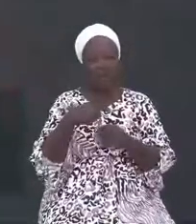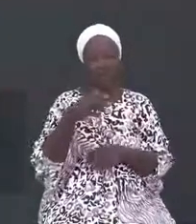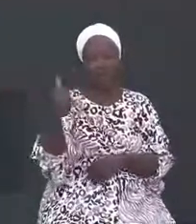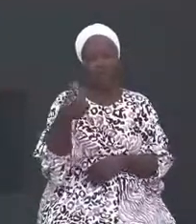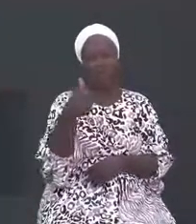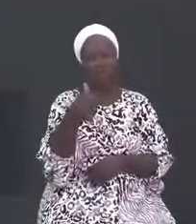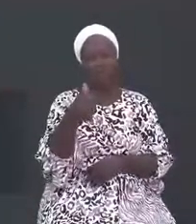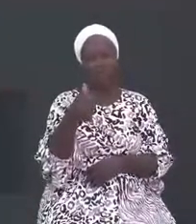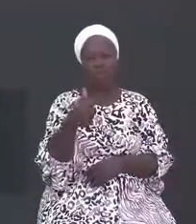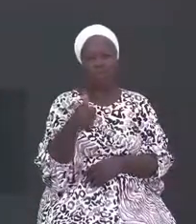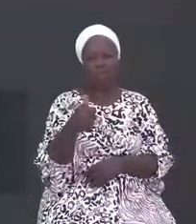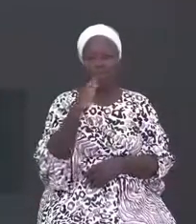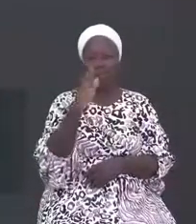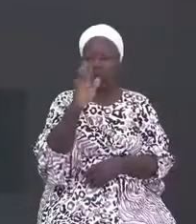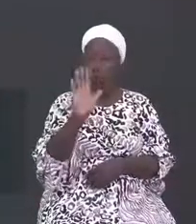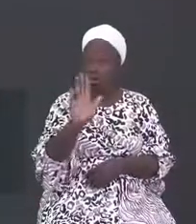Toi-même,